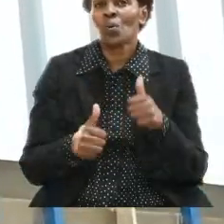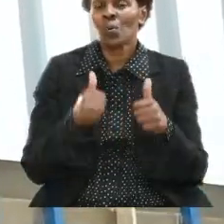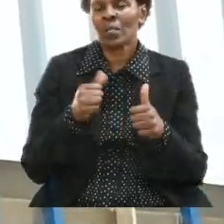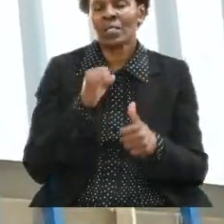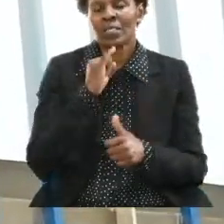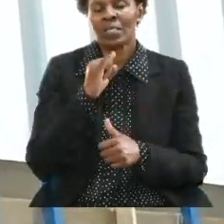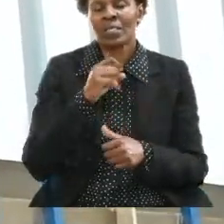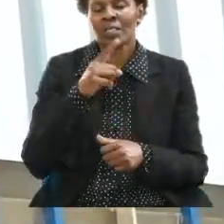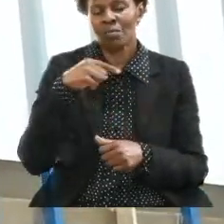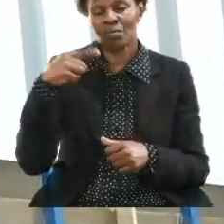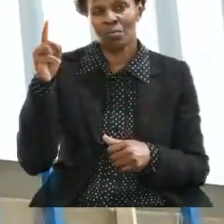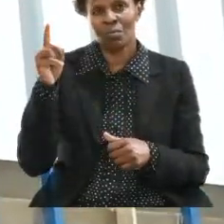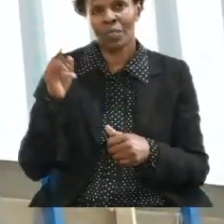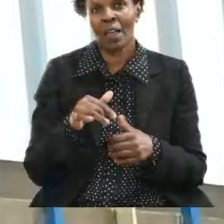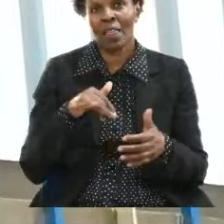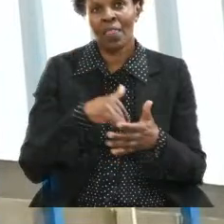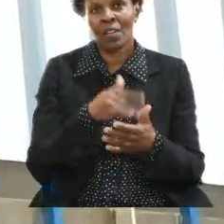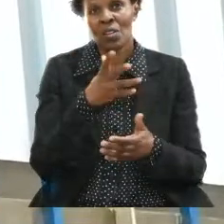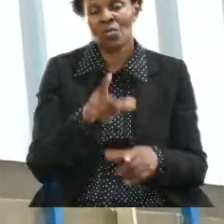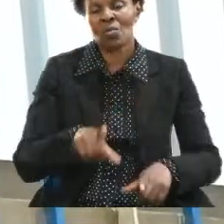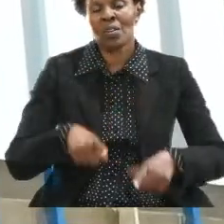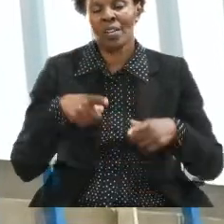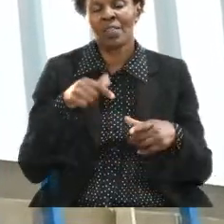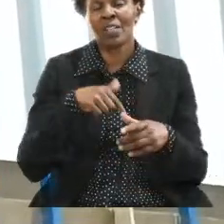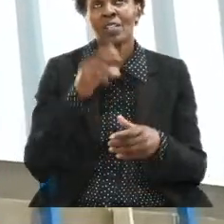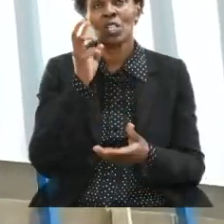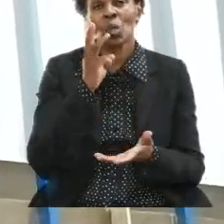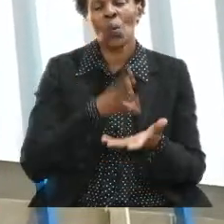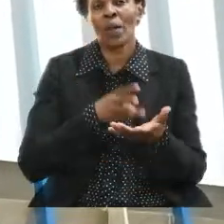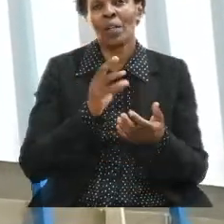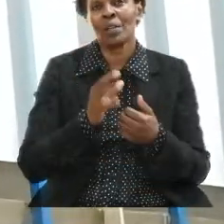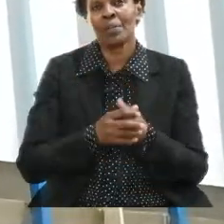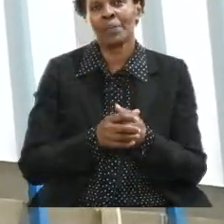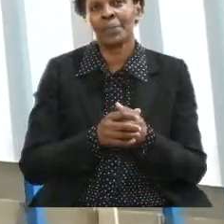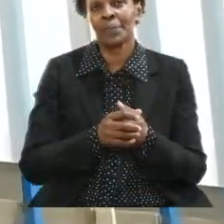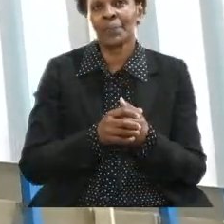tũtũre mũtũrĩre ũrĩa ũgũkenia Ngai.